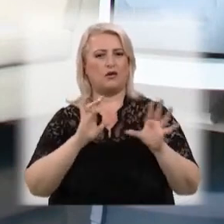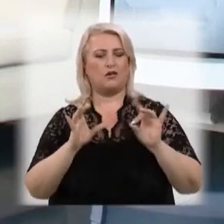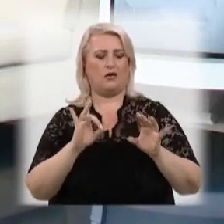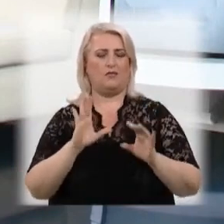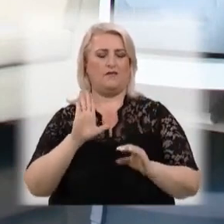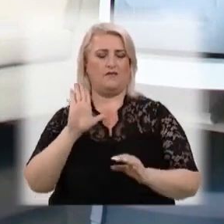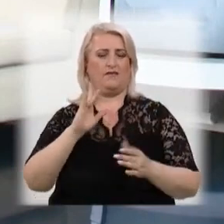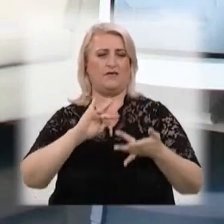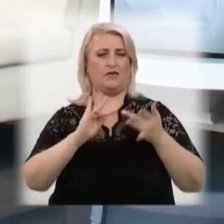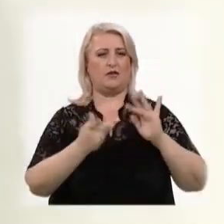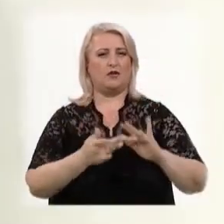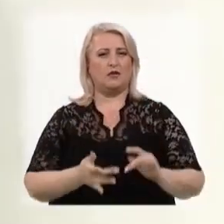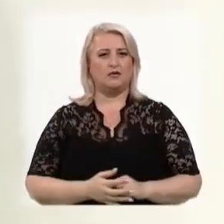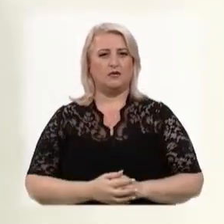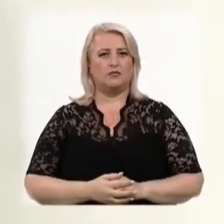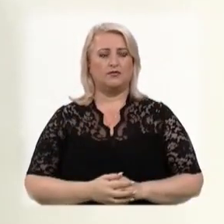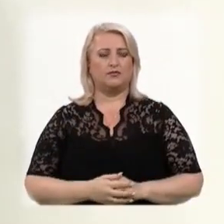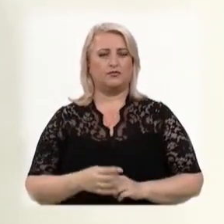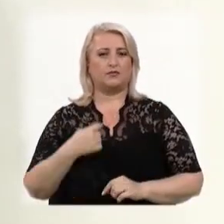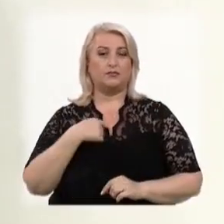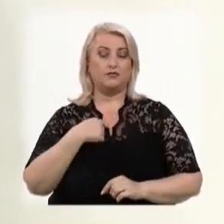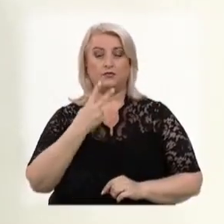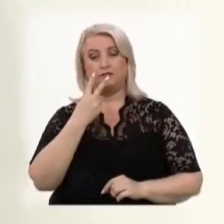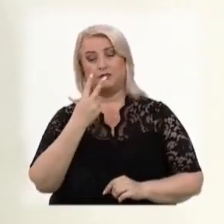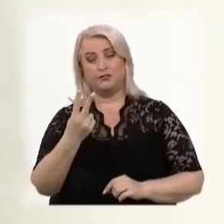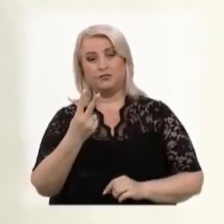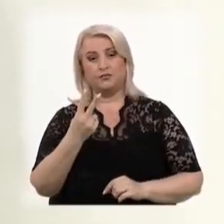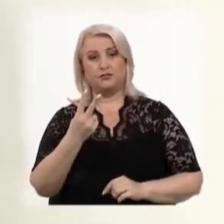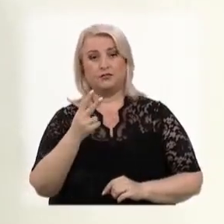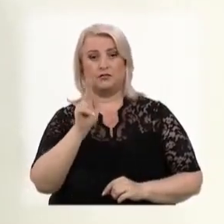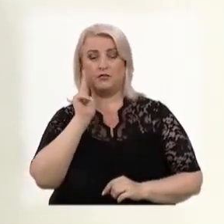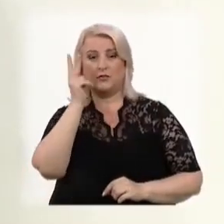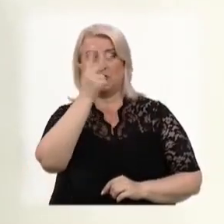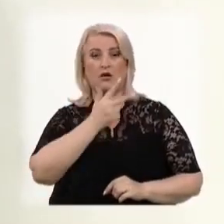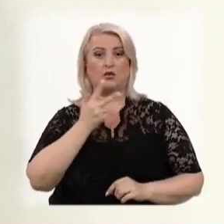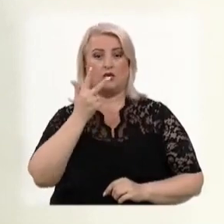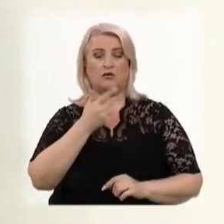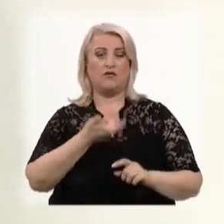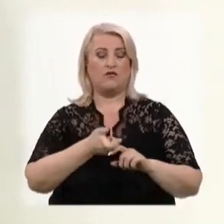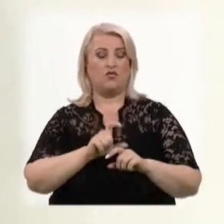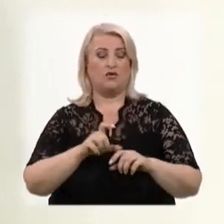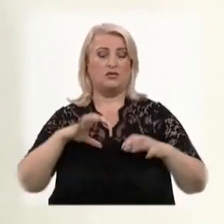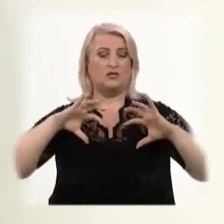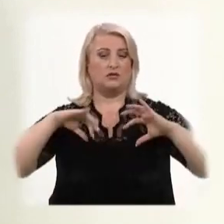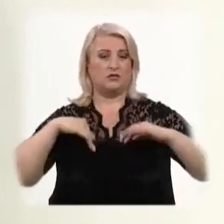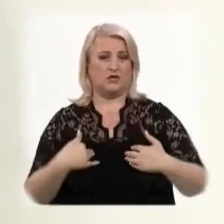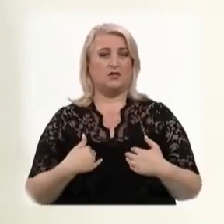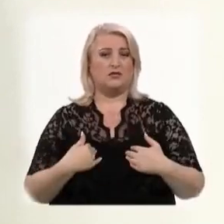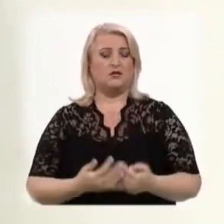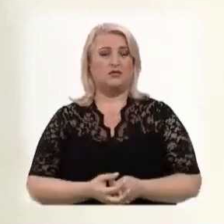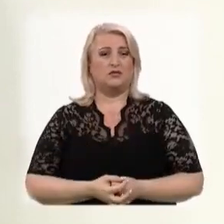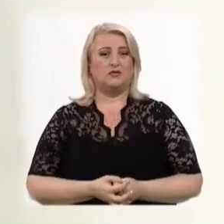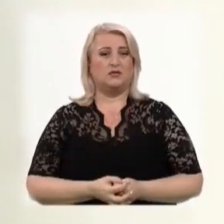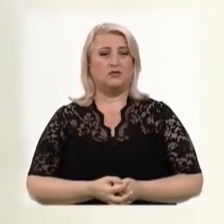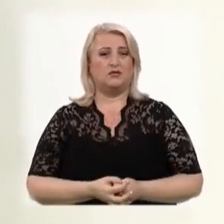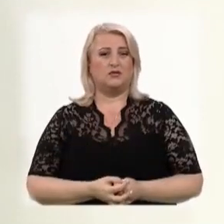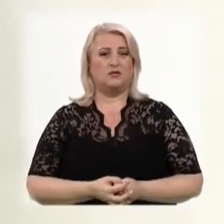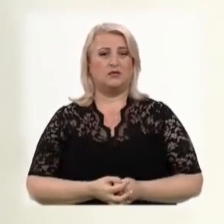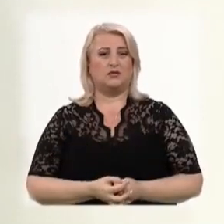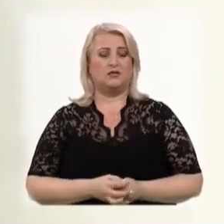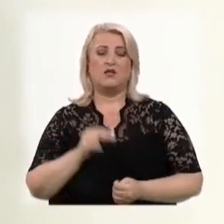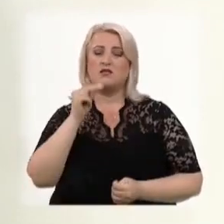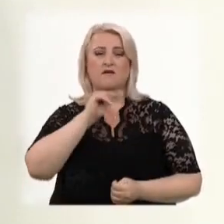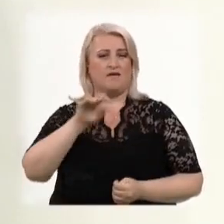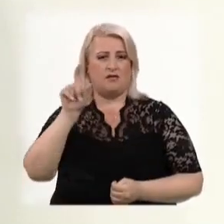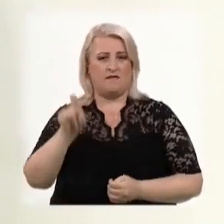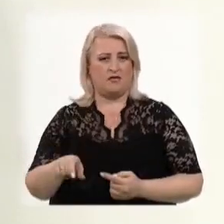media urmărim un tren foarte tristă și el nu e de vina